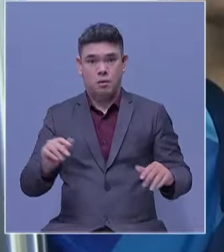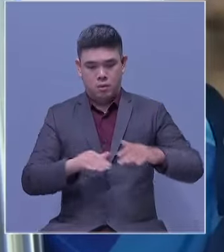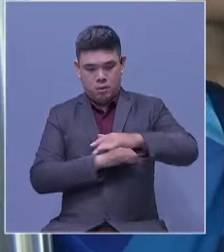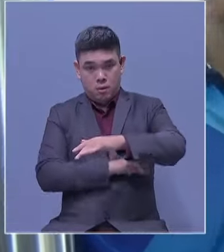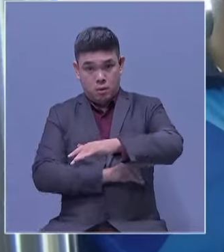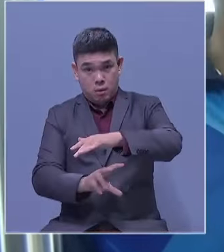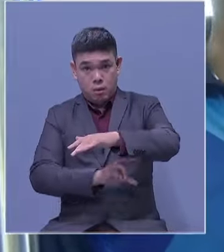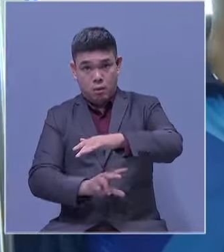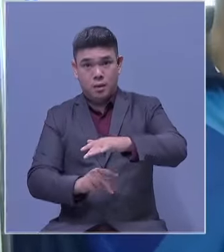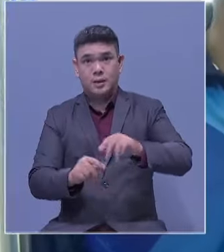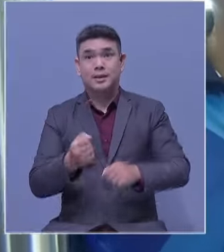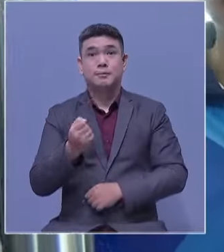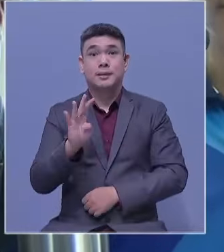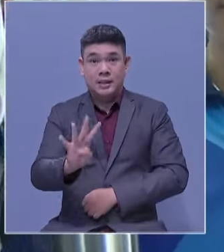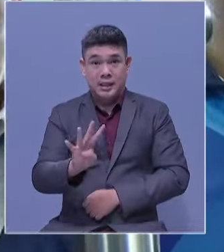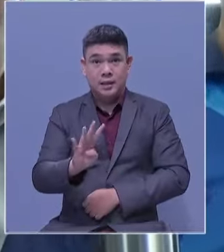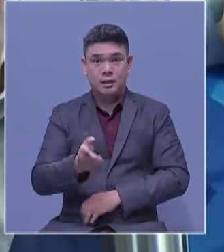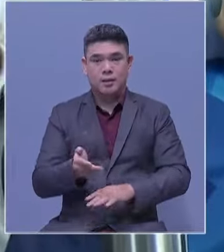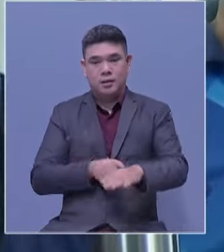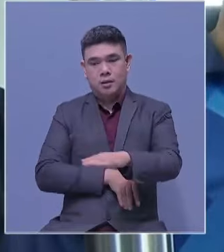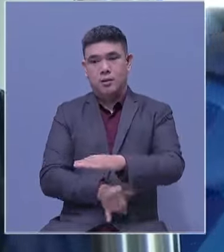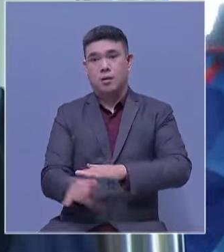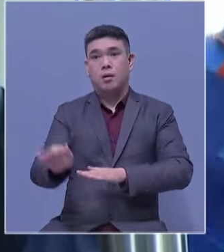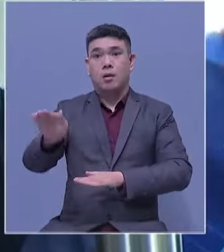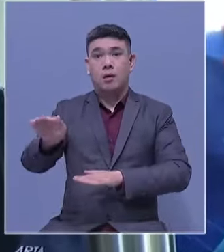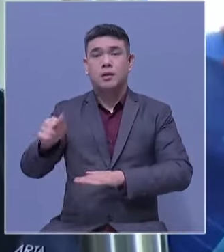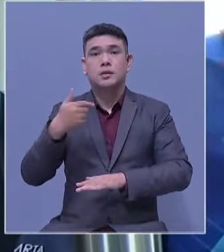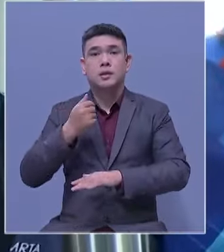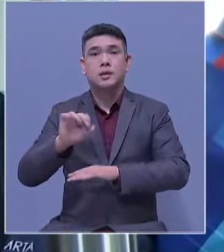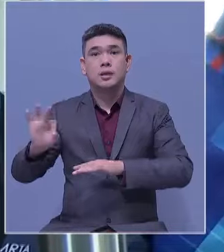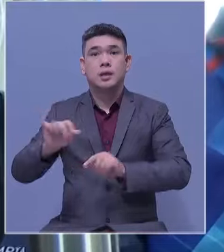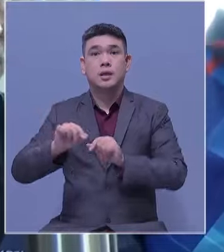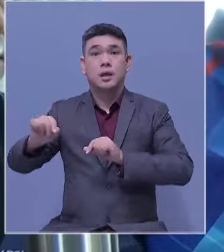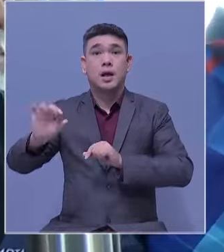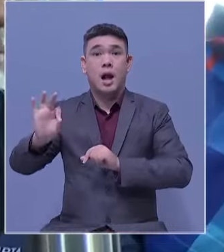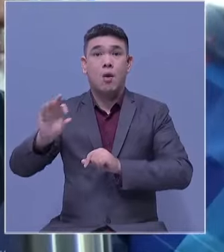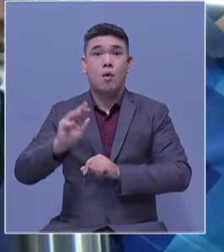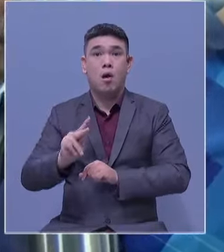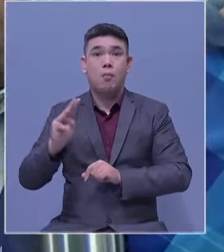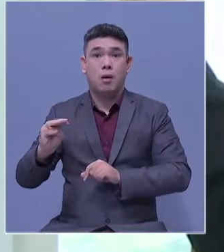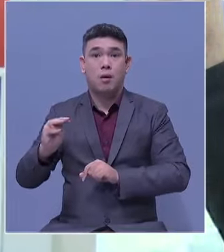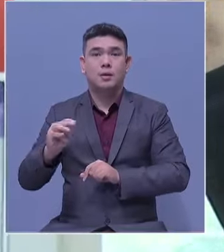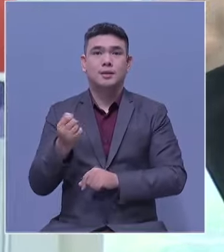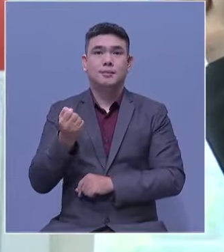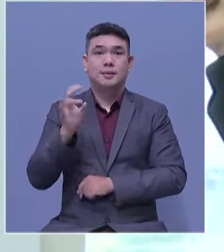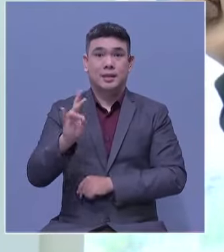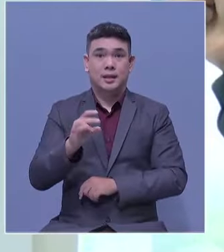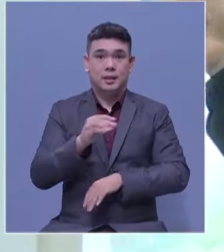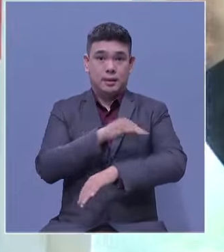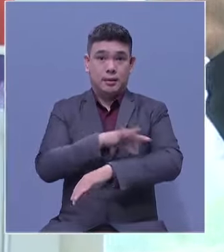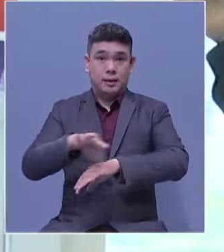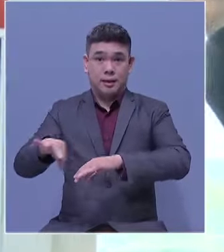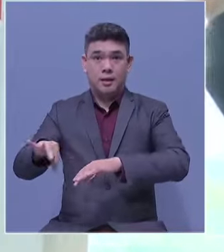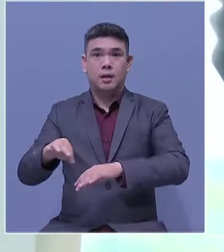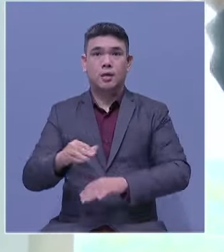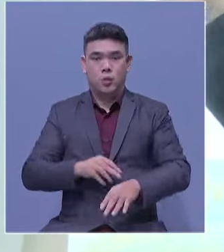ดิน 14กมและโครงสร้างยกระดับ 9กมรวมทั้งหมด 17สถานีหลังจากเริ่มขุดเจาะอุโมงค์ไป